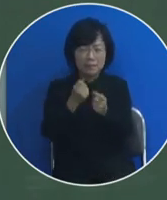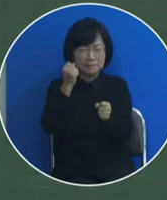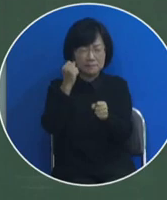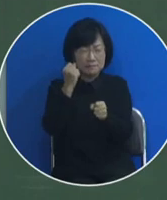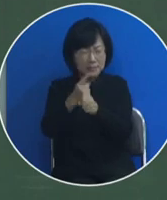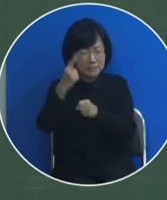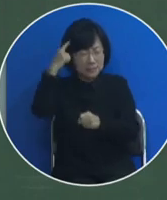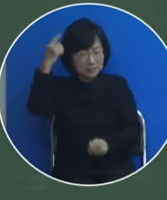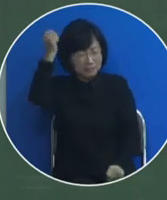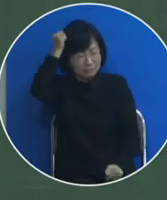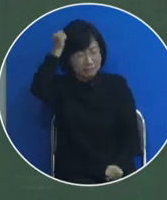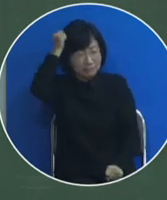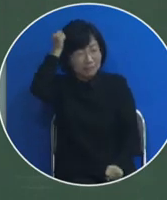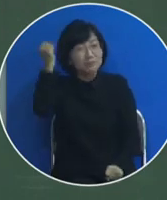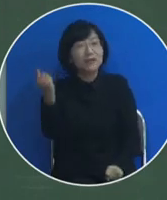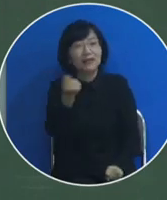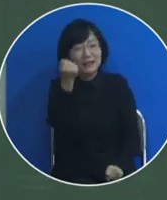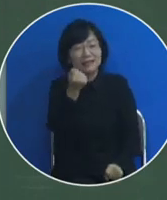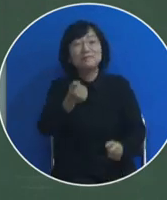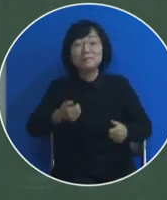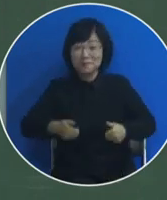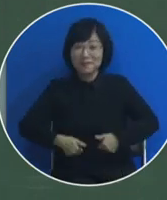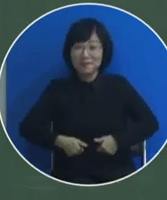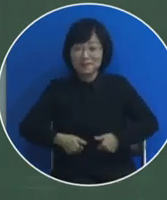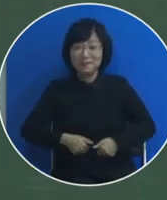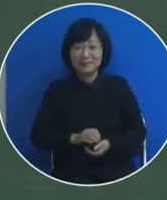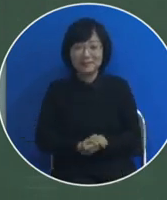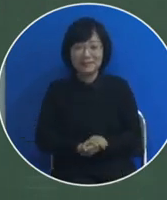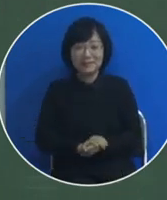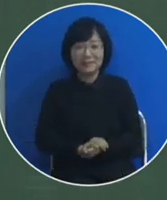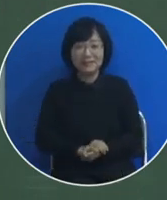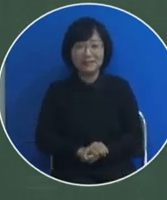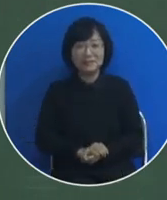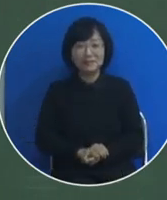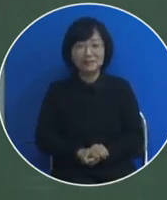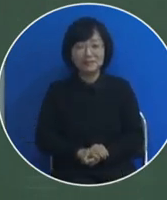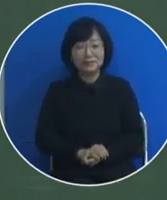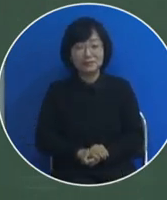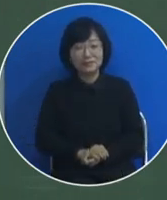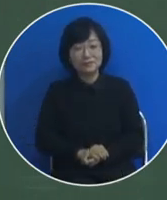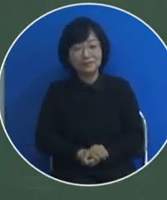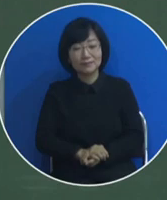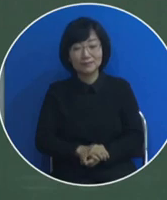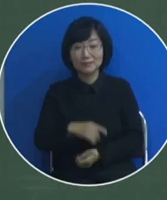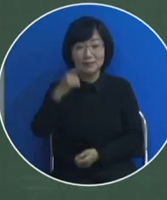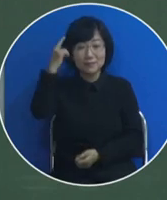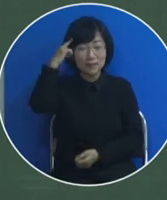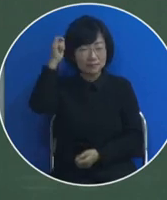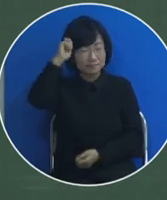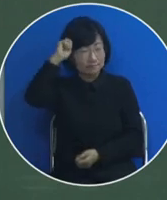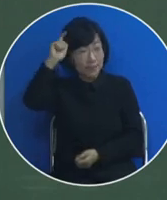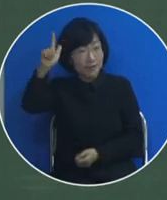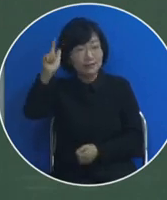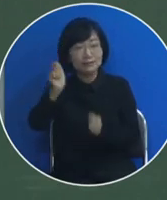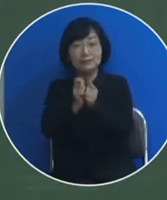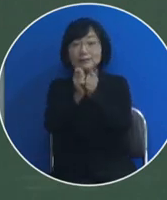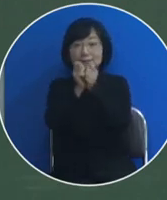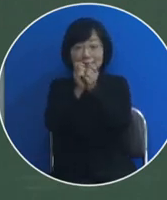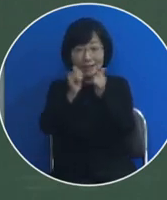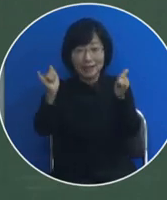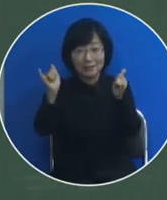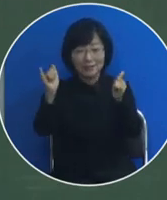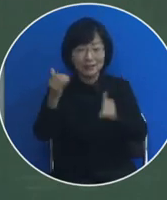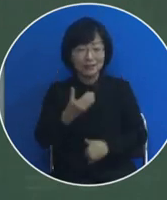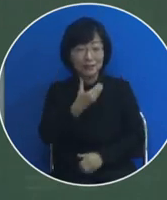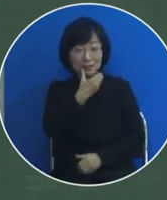Whether you do something small or great, you must always ask that question. 훌륭한 사람이 이 복음을 깨달으면 아무래도